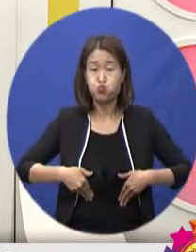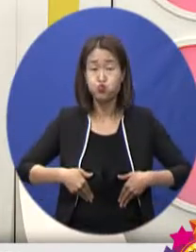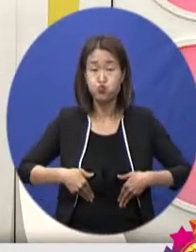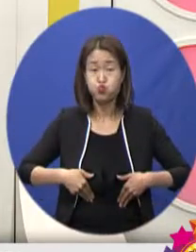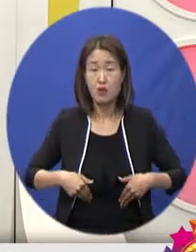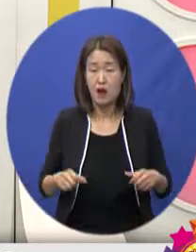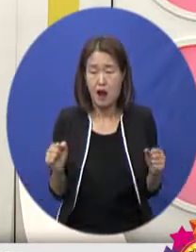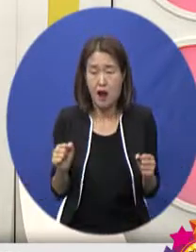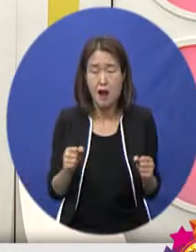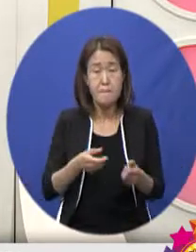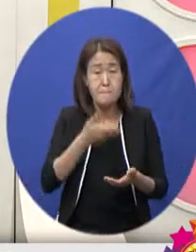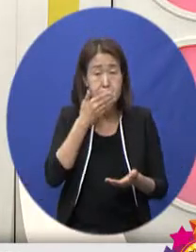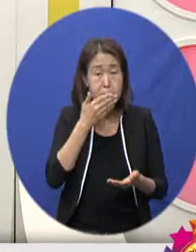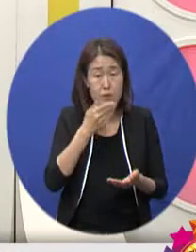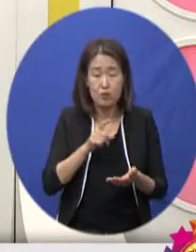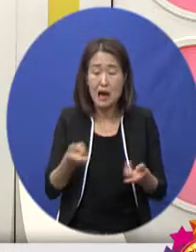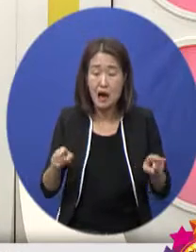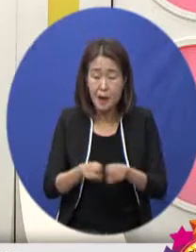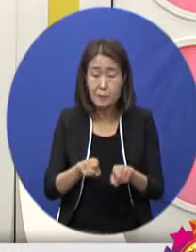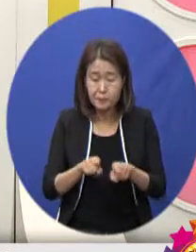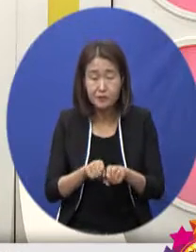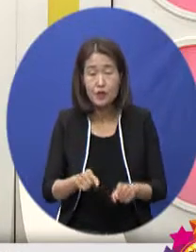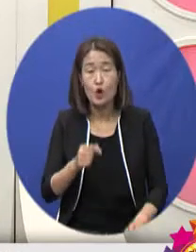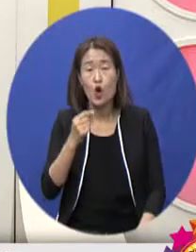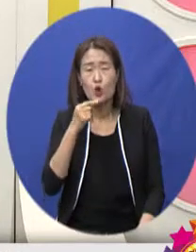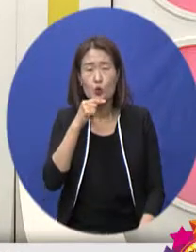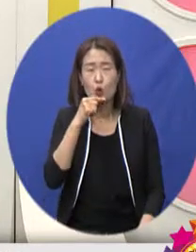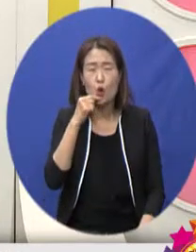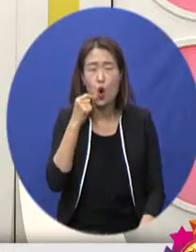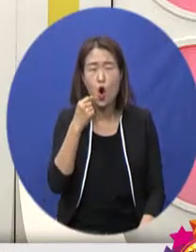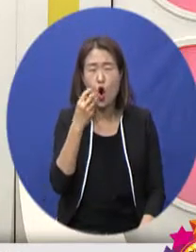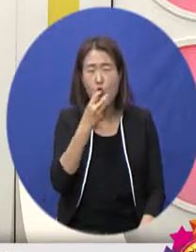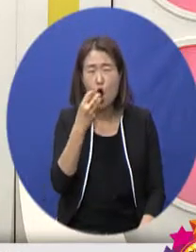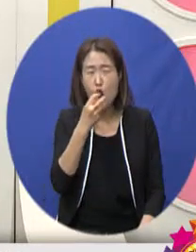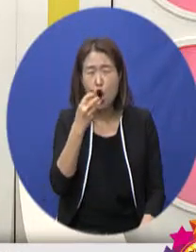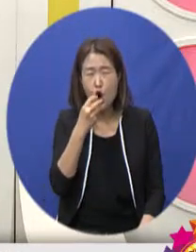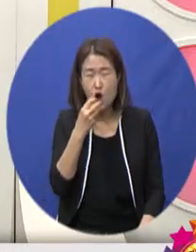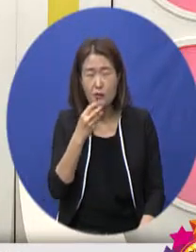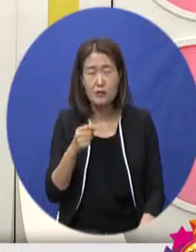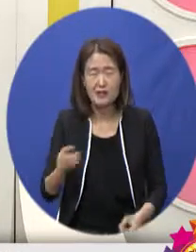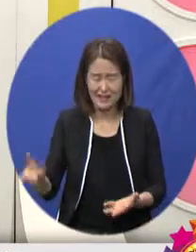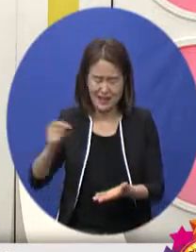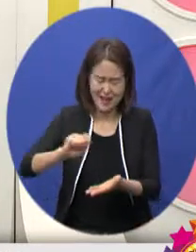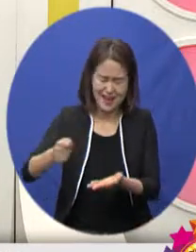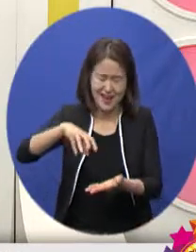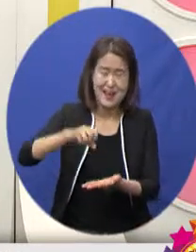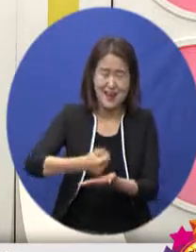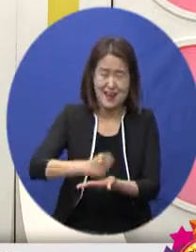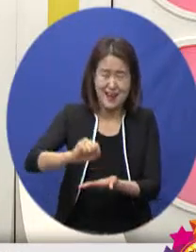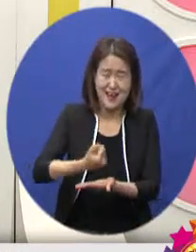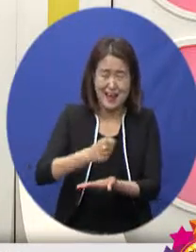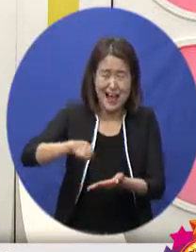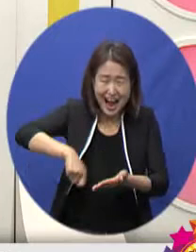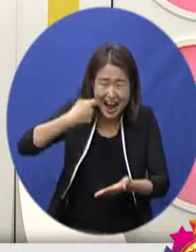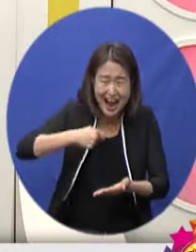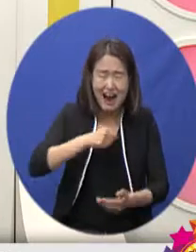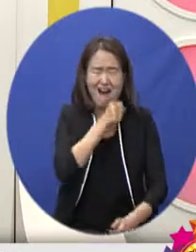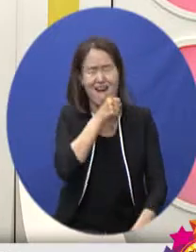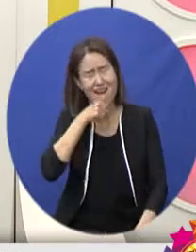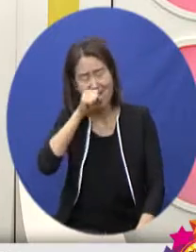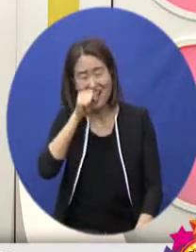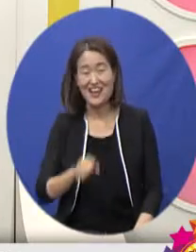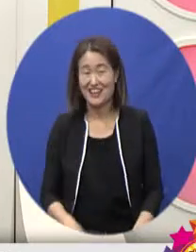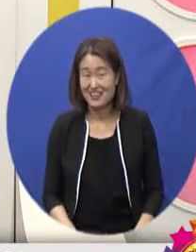이렇게 찬밥에 먹어도 맛있어요. 고추장 넣고 된장 넣고 비벼 먹어도 맛있어요. 몸에 좋은 건 알아가지고.